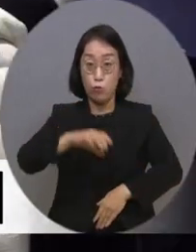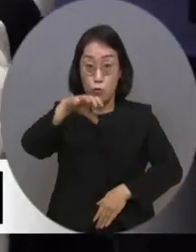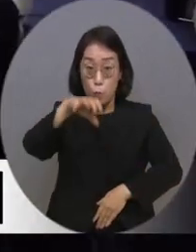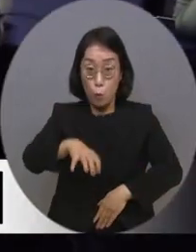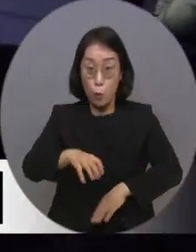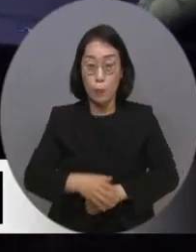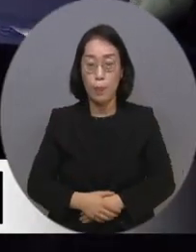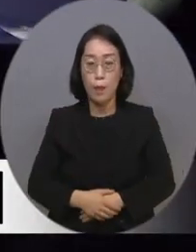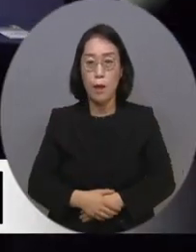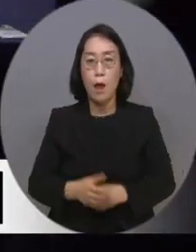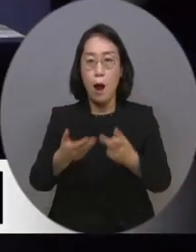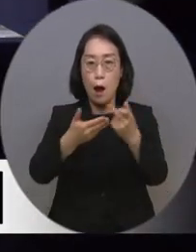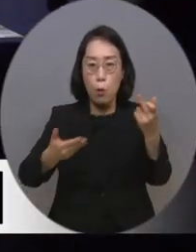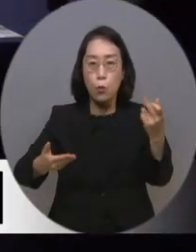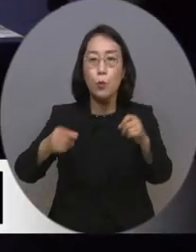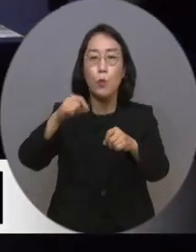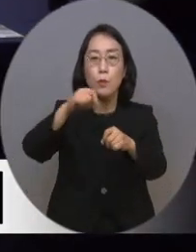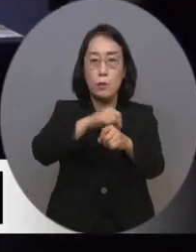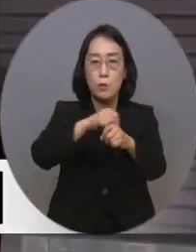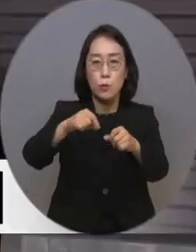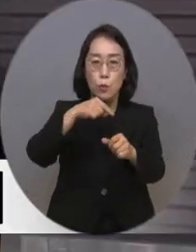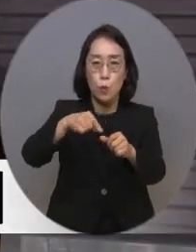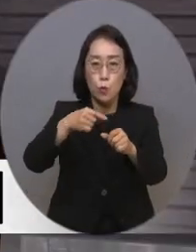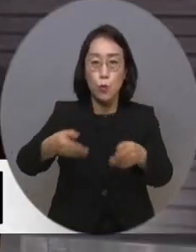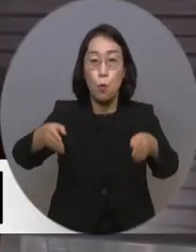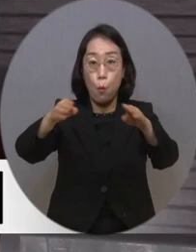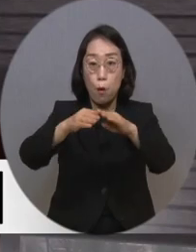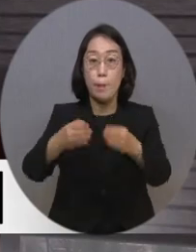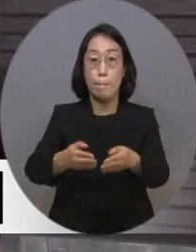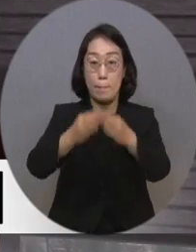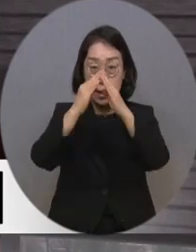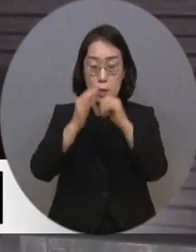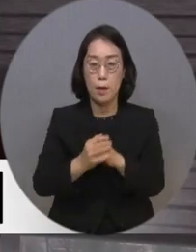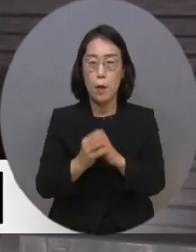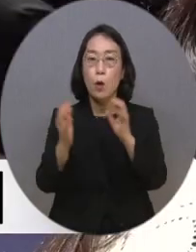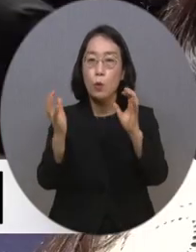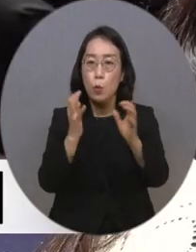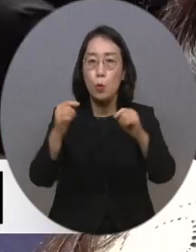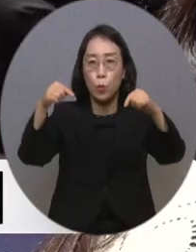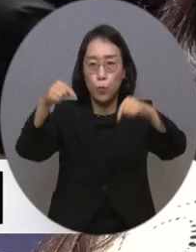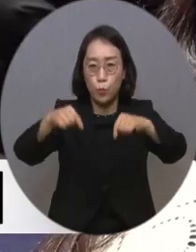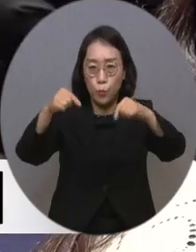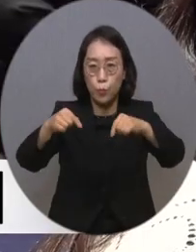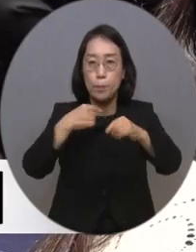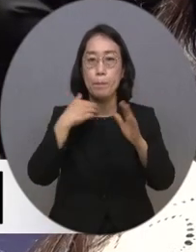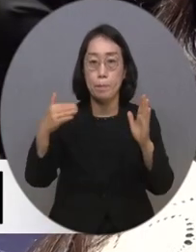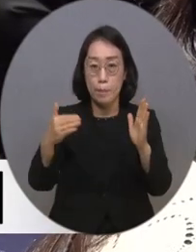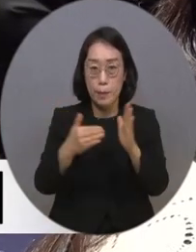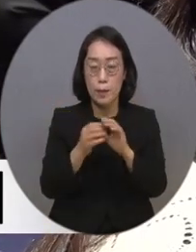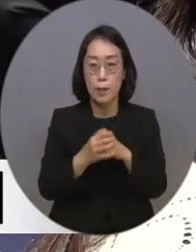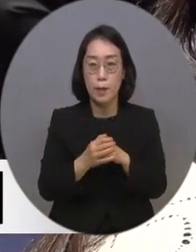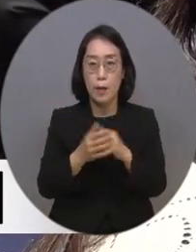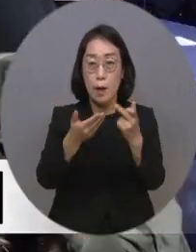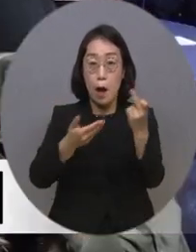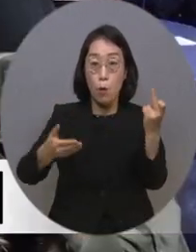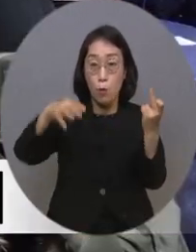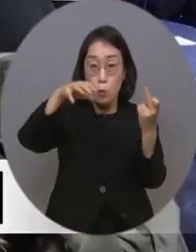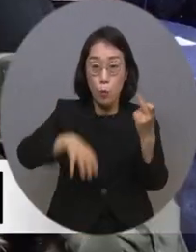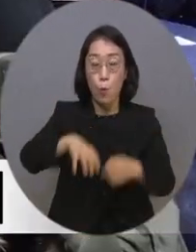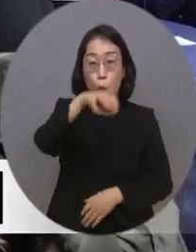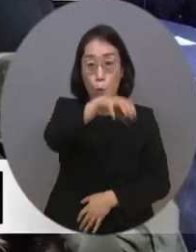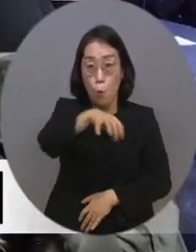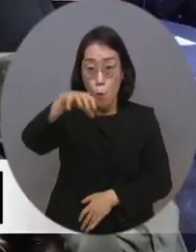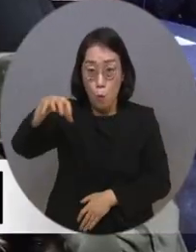호텔에서 강원도 특수교육원 설립을 위한 교육 공동체 토론회가 개최됐습니다. 강원도 내 총 3개